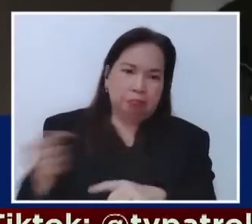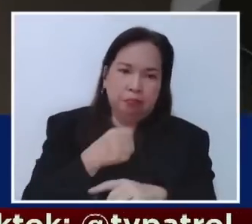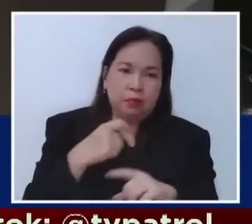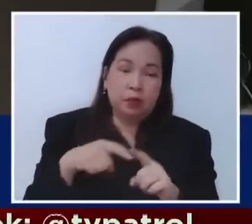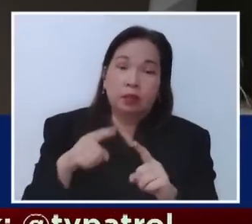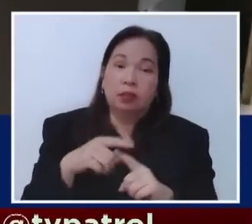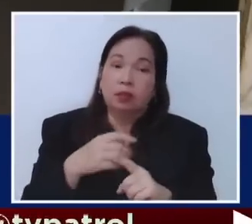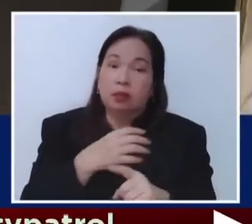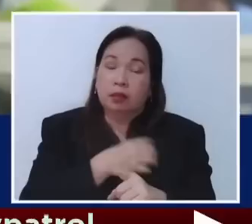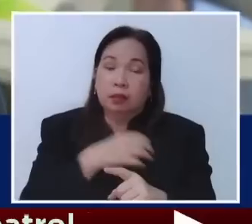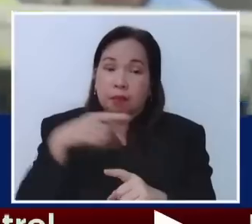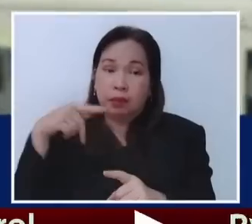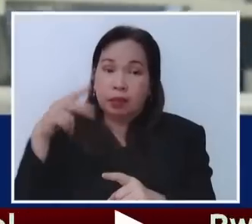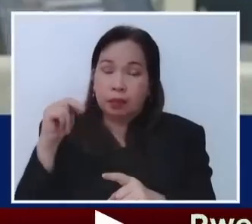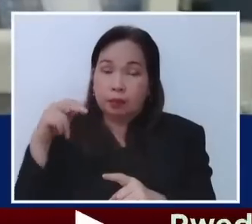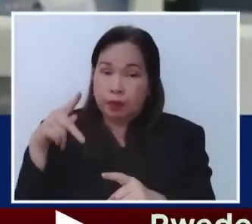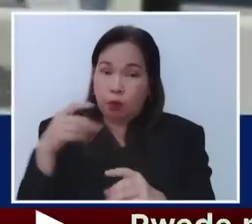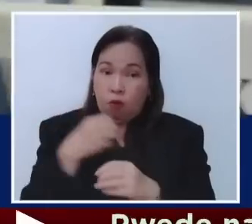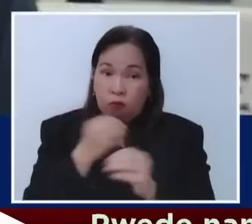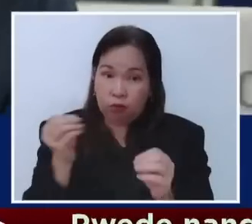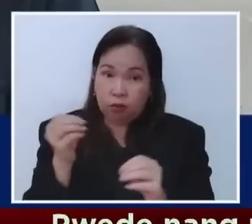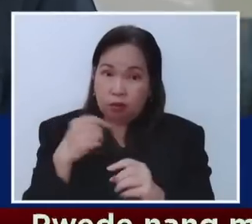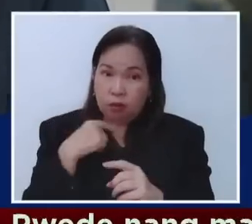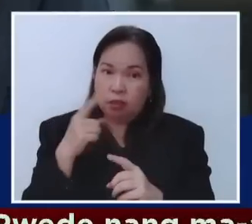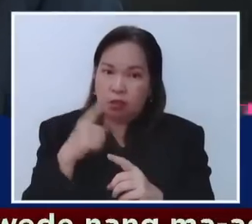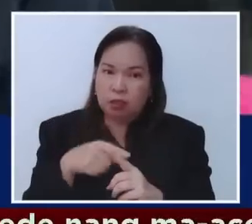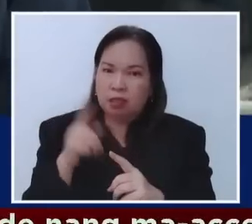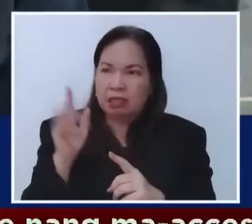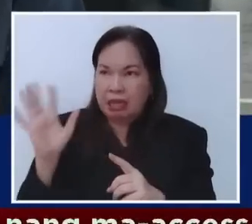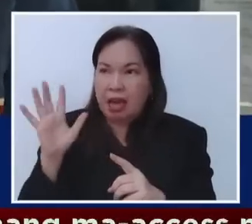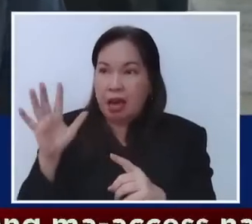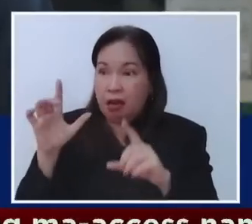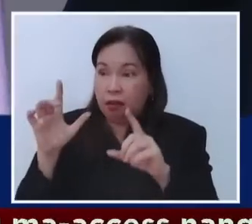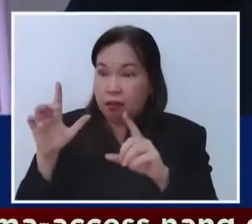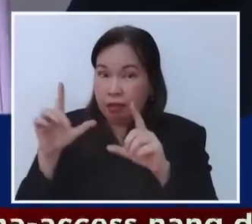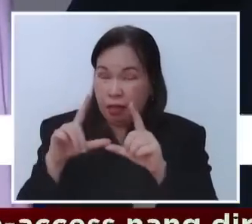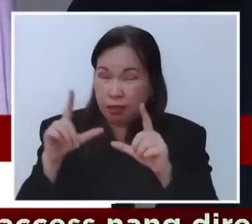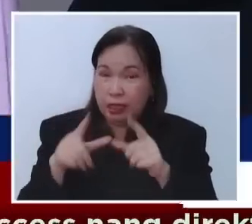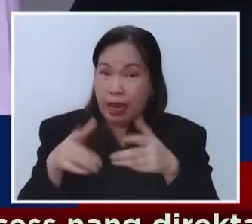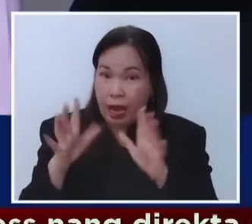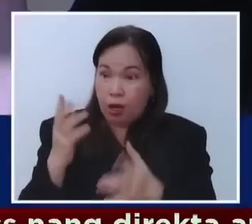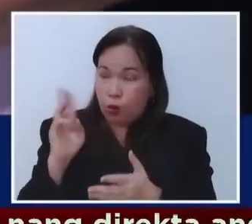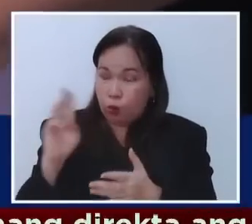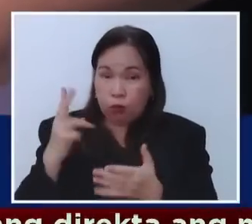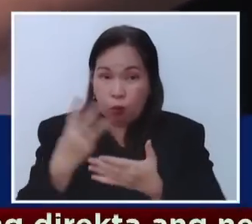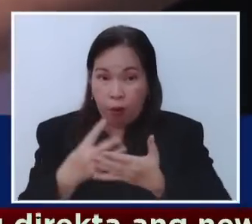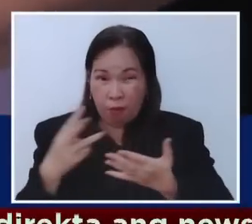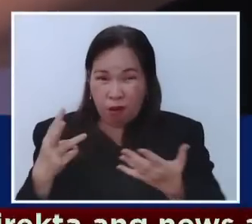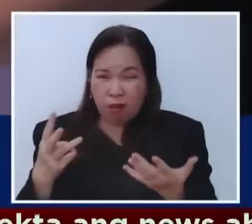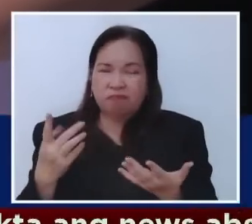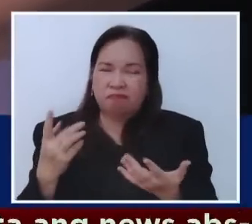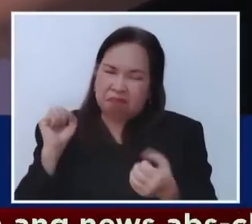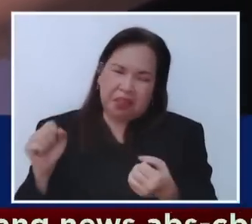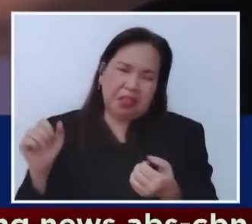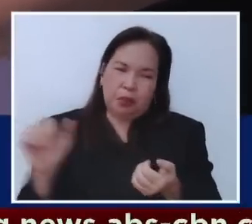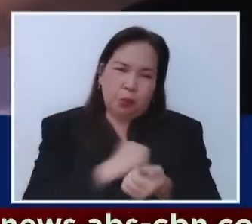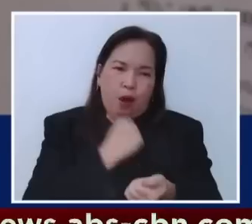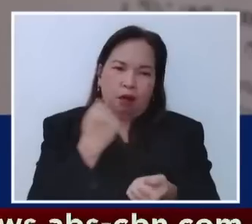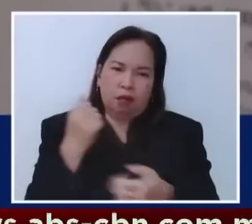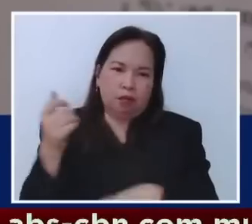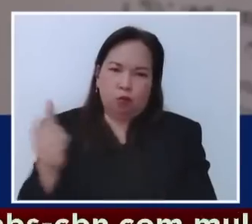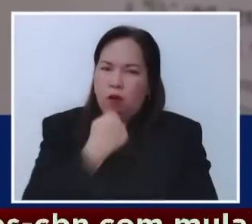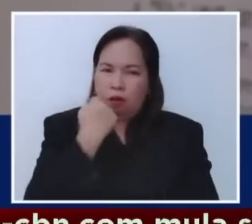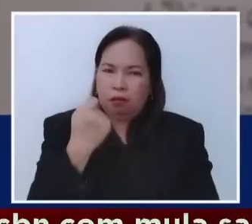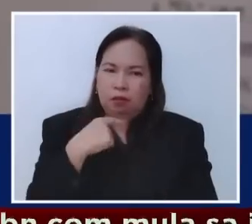and Explosives Office na maaaring makansela ang permit to carry at gun license ng suspect dahil sa ginawa nitong paglabag. Grounds po natin